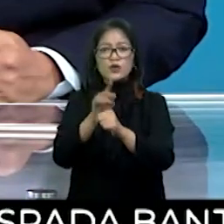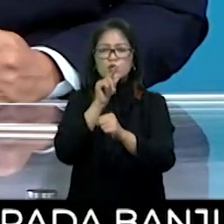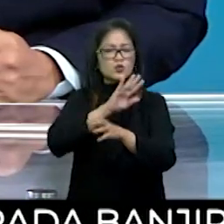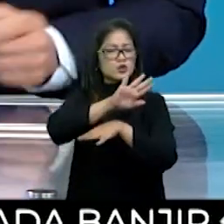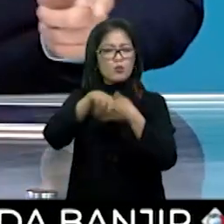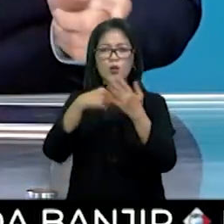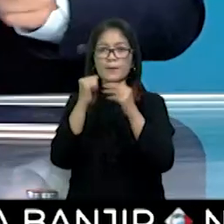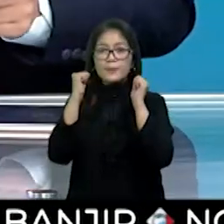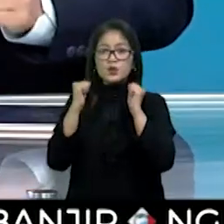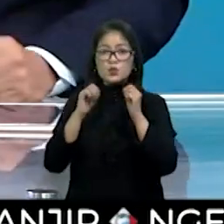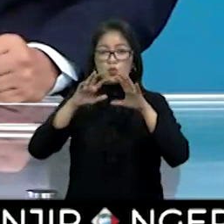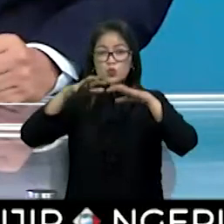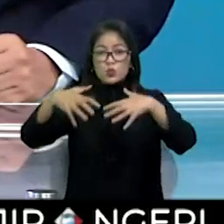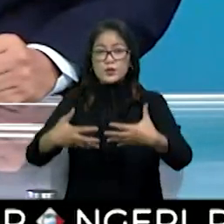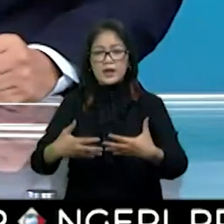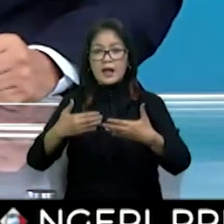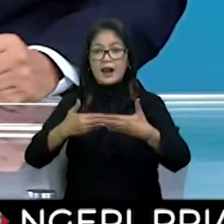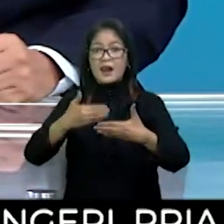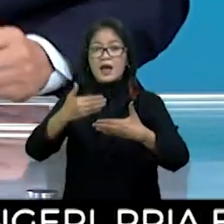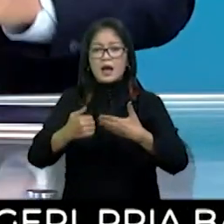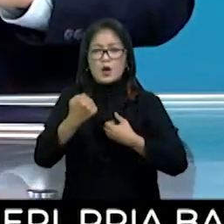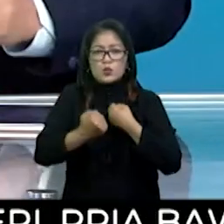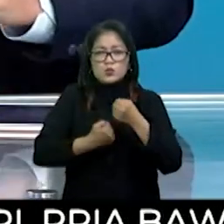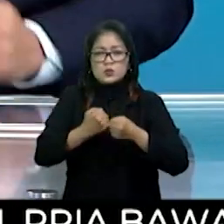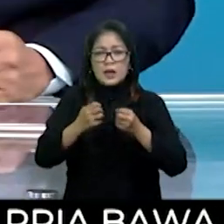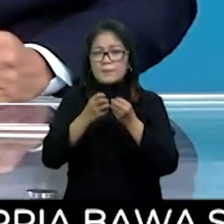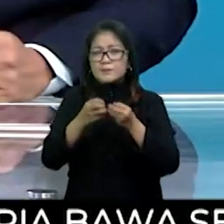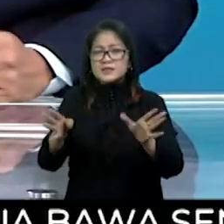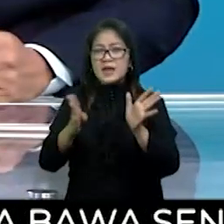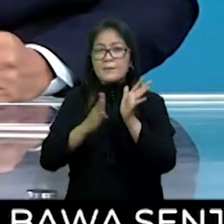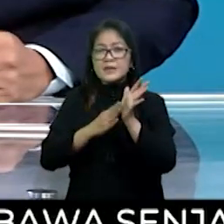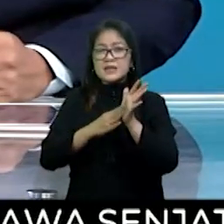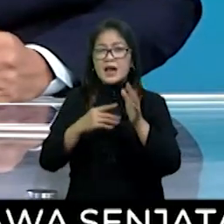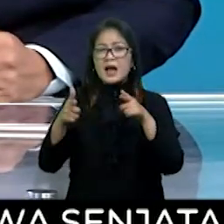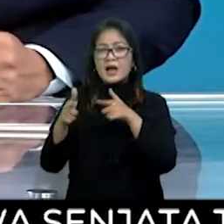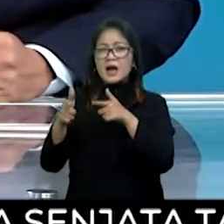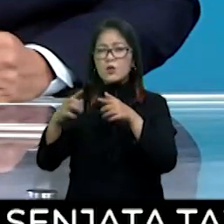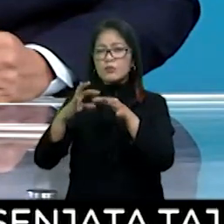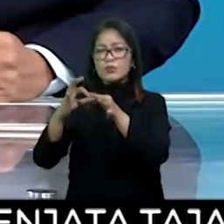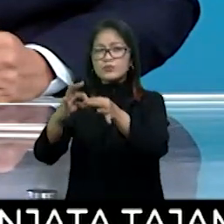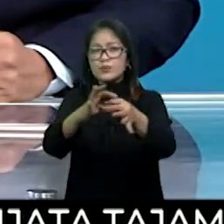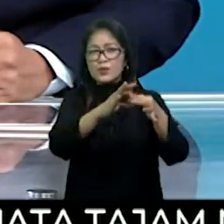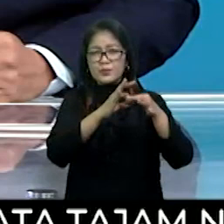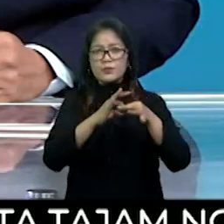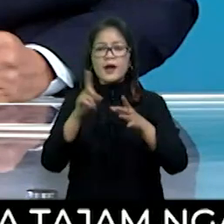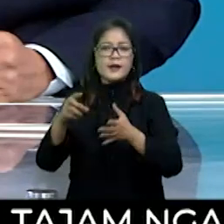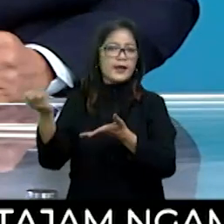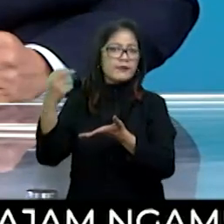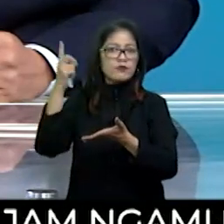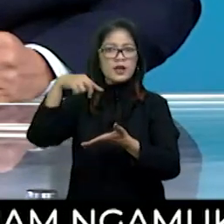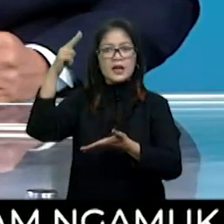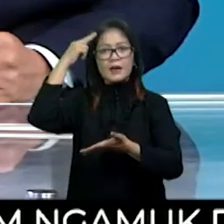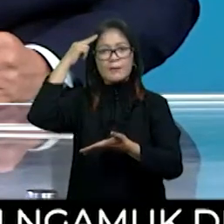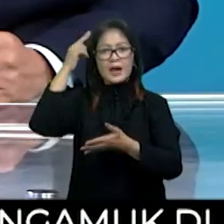penduduk dunia langkahi menjadi upaya pemecahan masalah gangguan rantai pasokan Global Berikut laporan Kepala Biro Gedung Putih